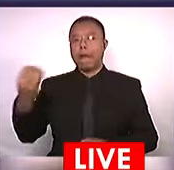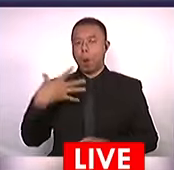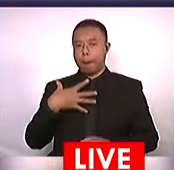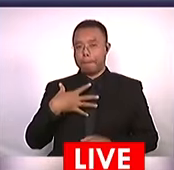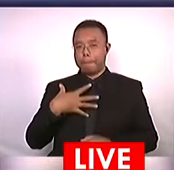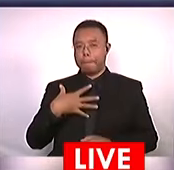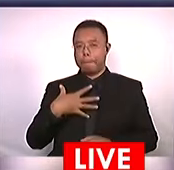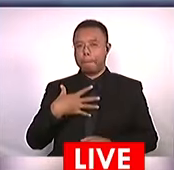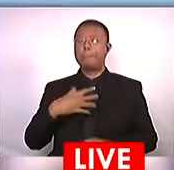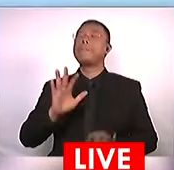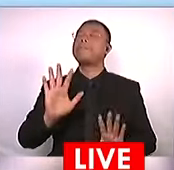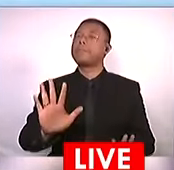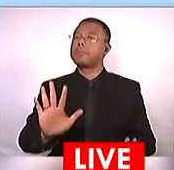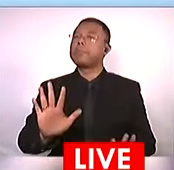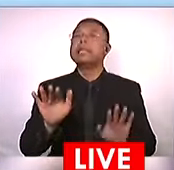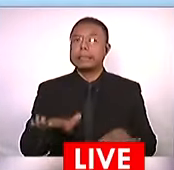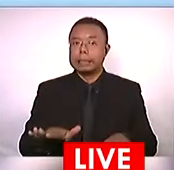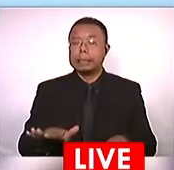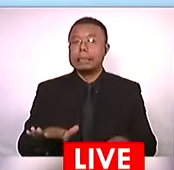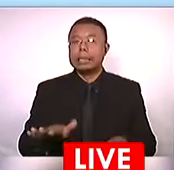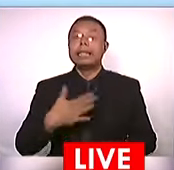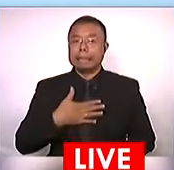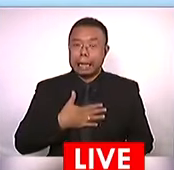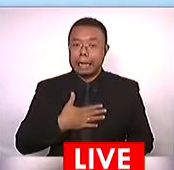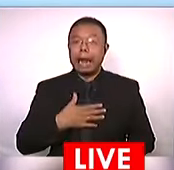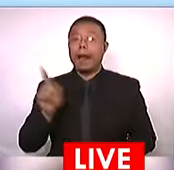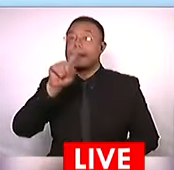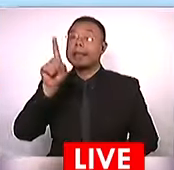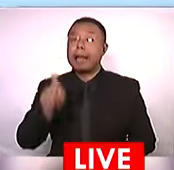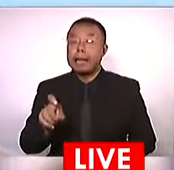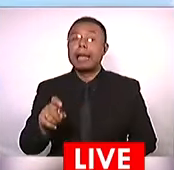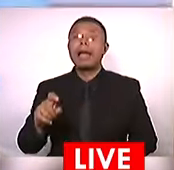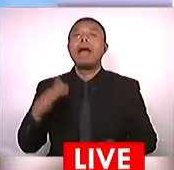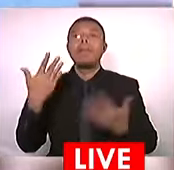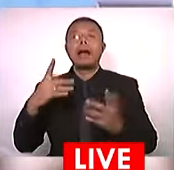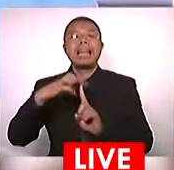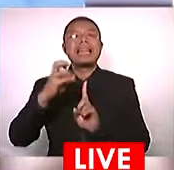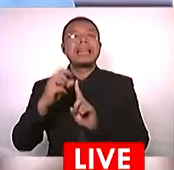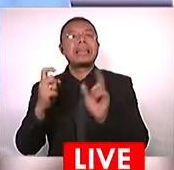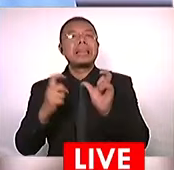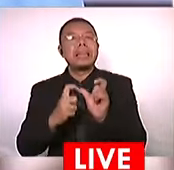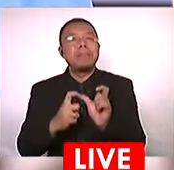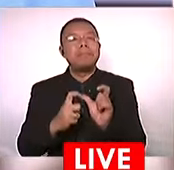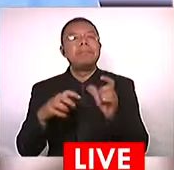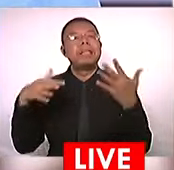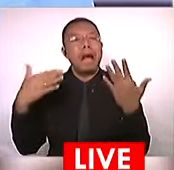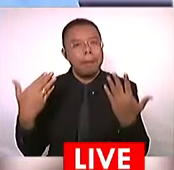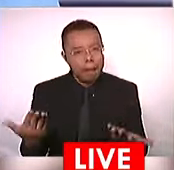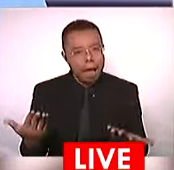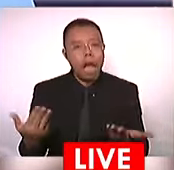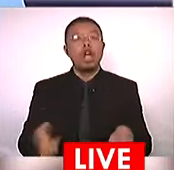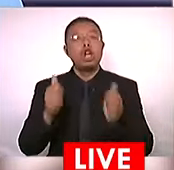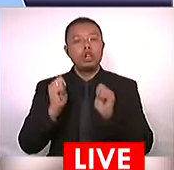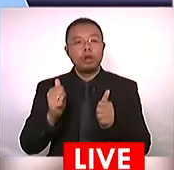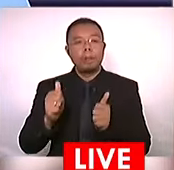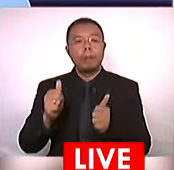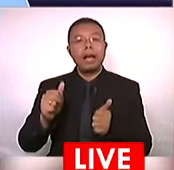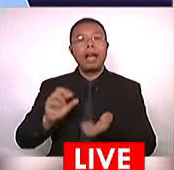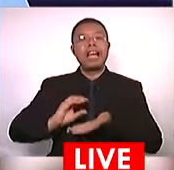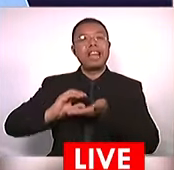belum dijawab saya itu tenang saya itu tanya tips and triknya agar